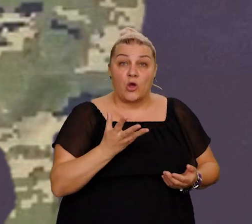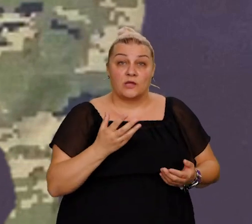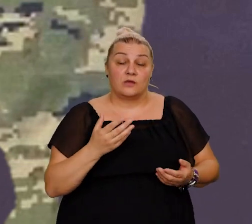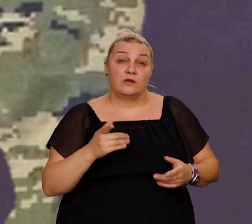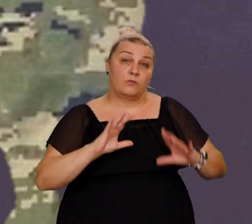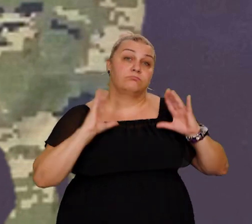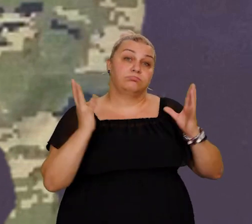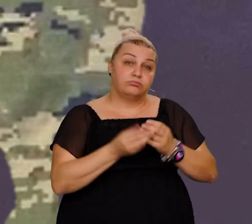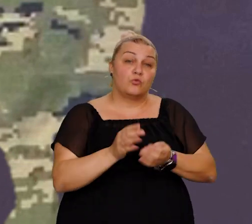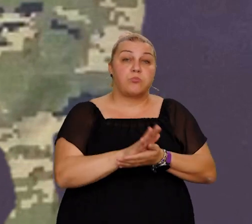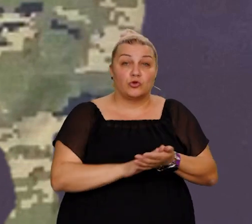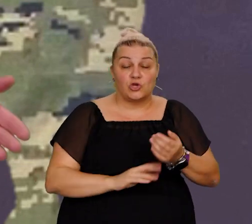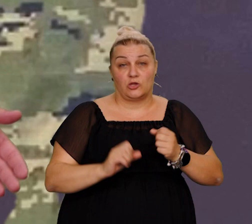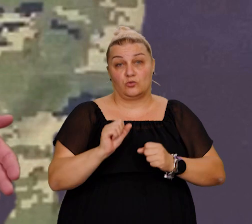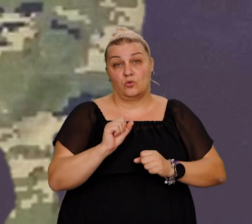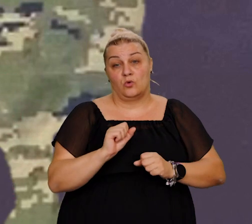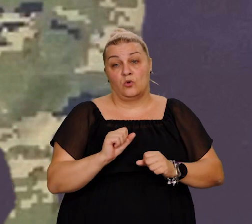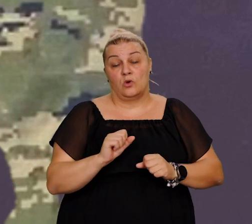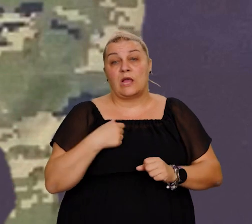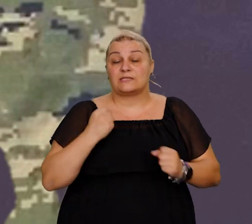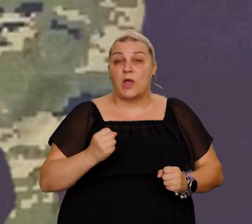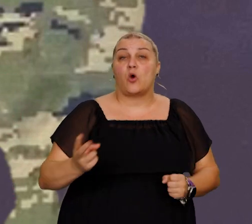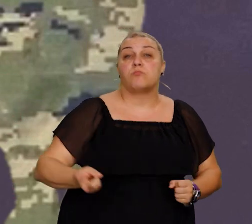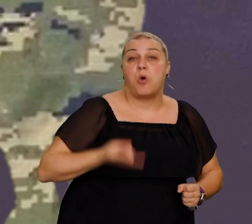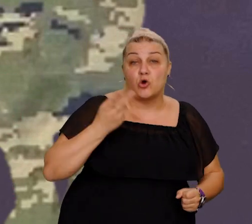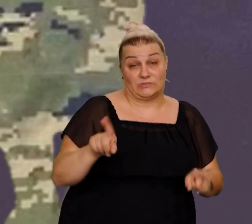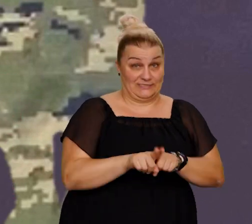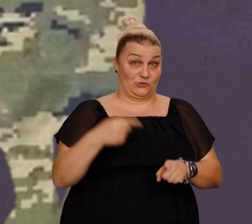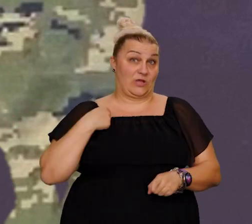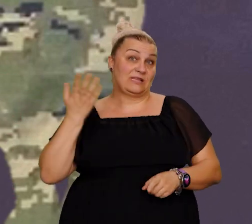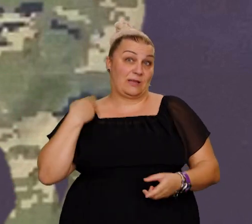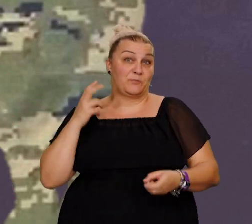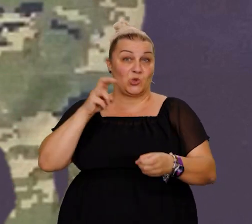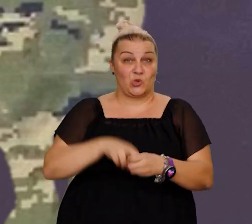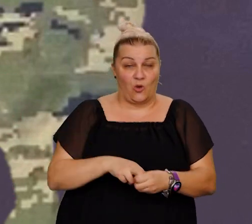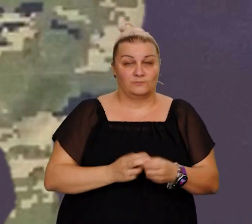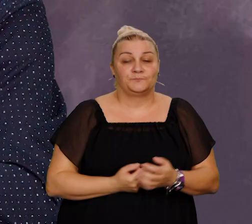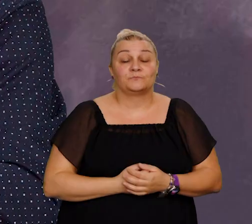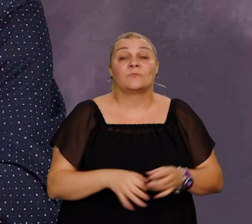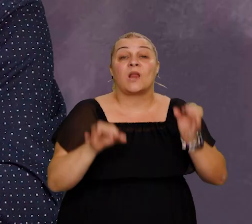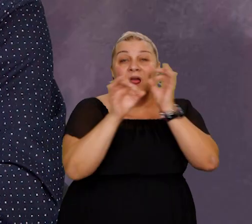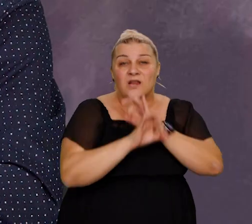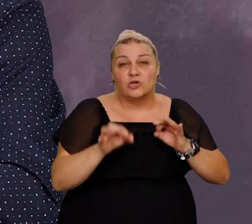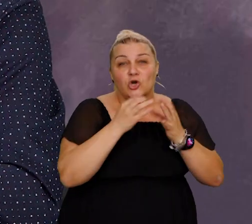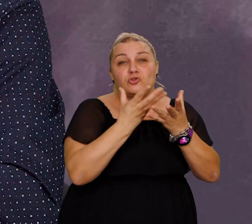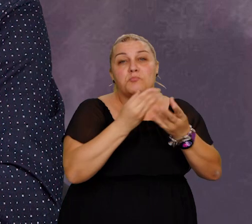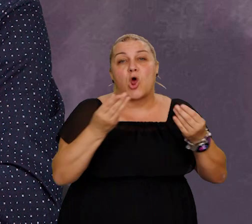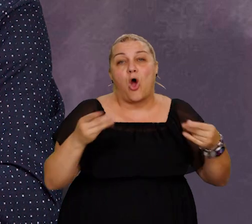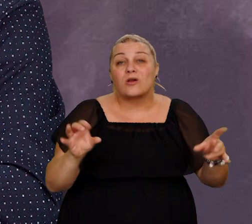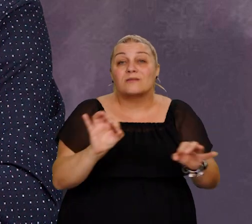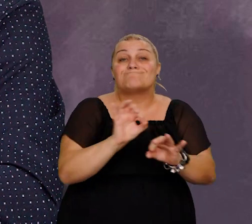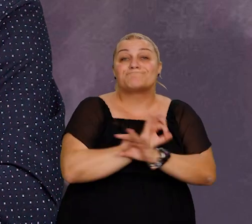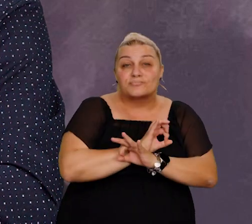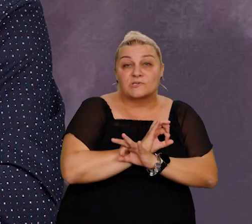odmah u početku su, između ostali sam ponosan na to da sam i ja bio među tim ljudima. Ali nažalost, mnogi su dali život za